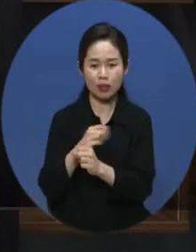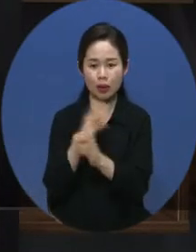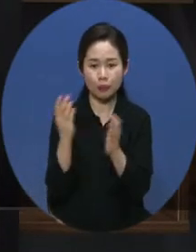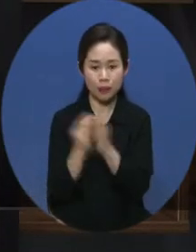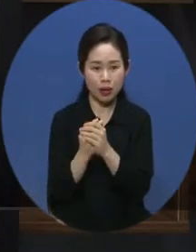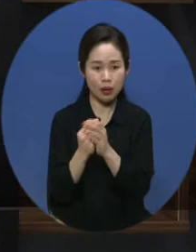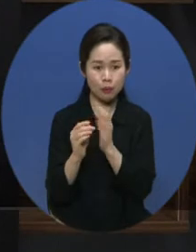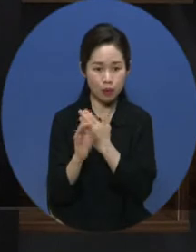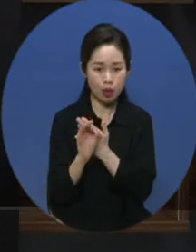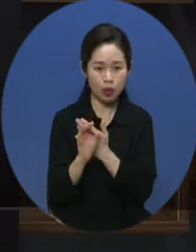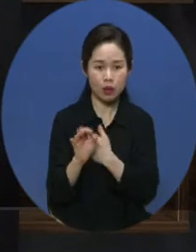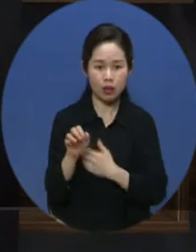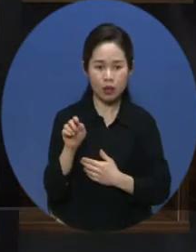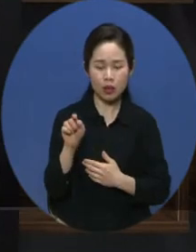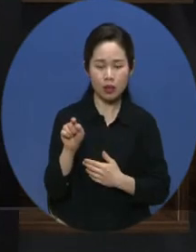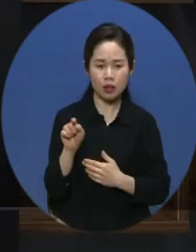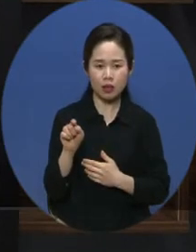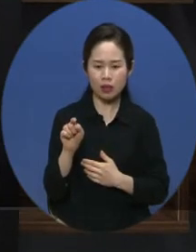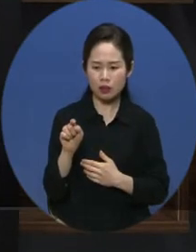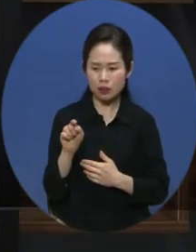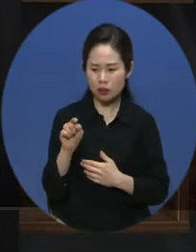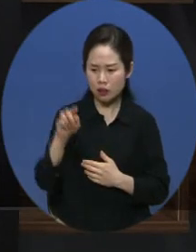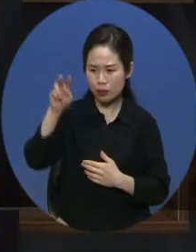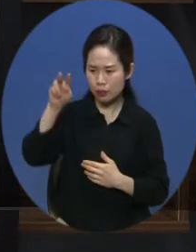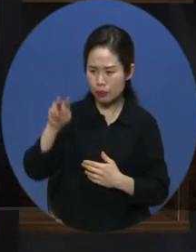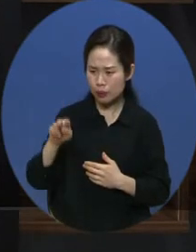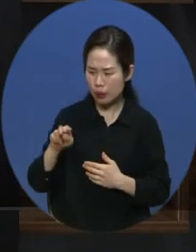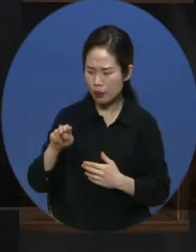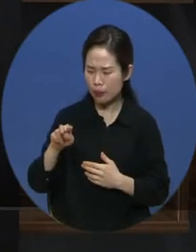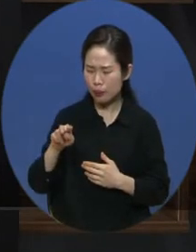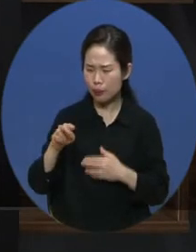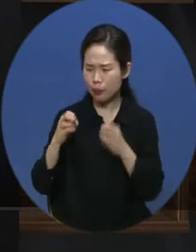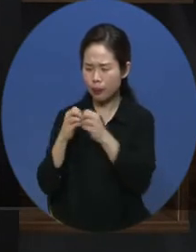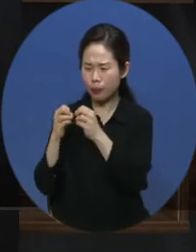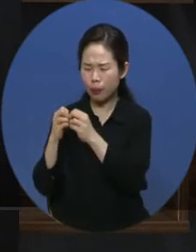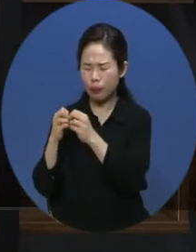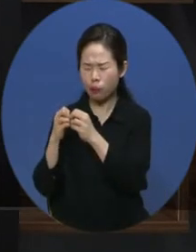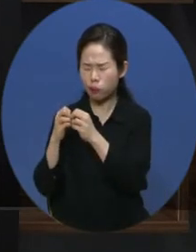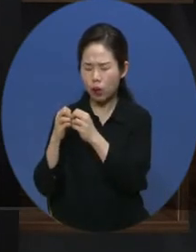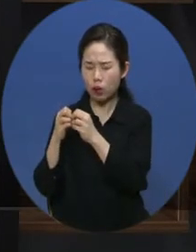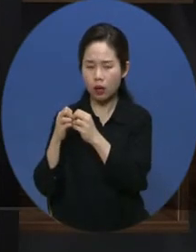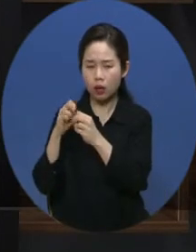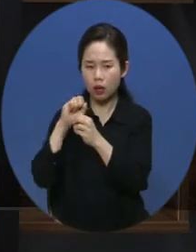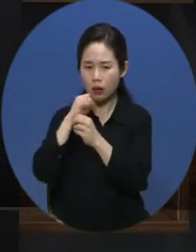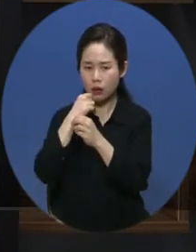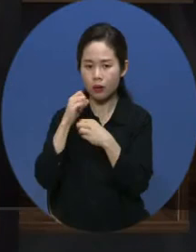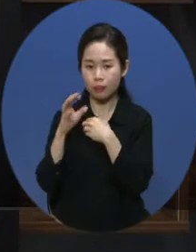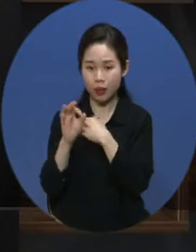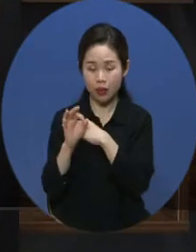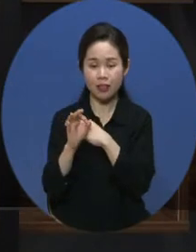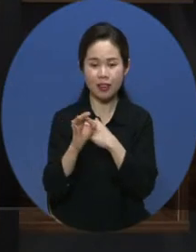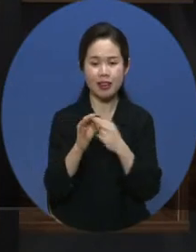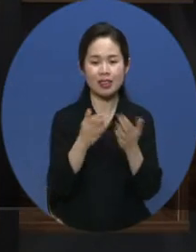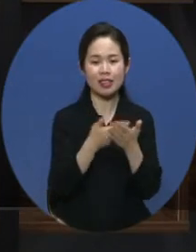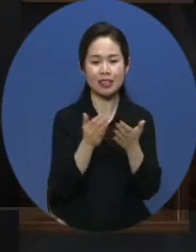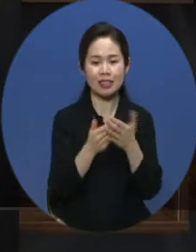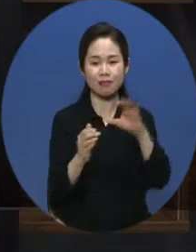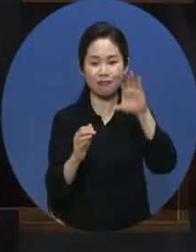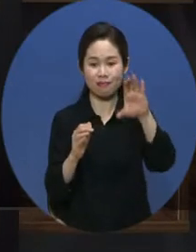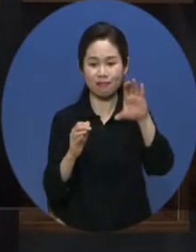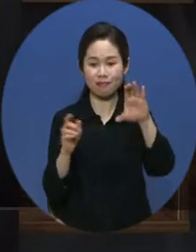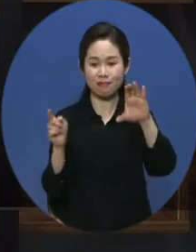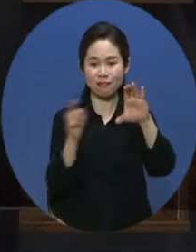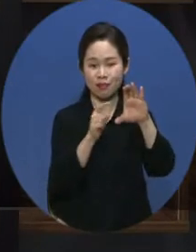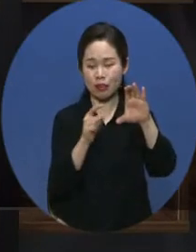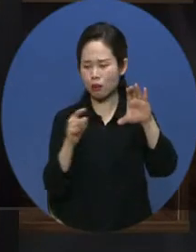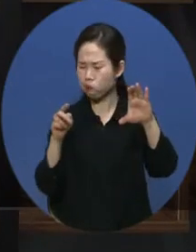되면 거기에 대해서 이제 글로만 표현을 하기 어려운 것들을 사파 과정을 통해서 조금 더